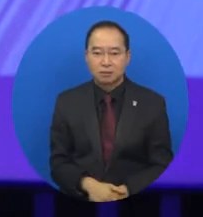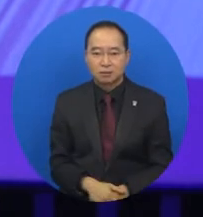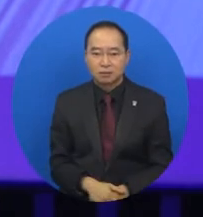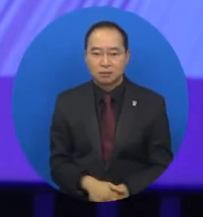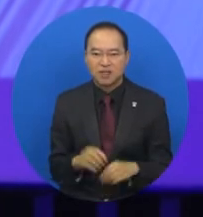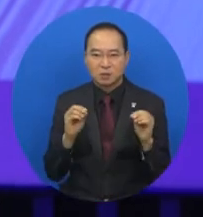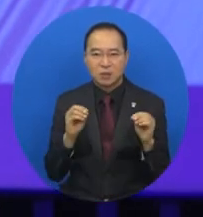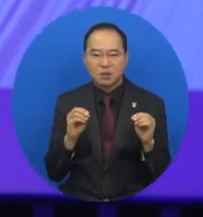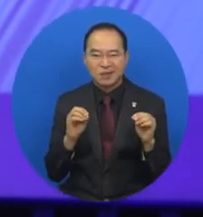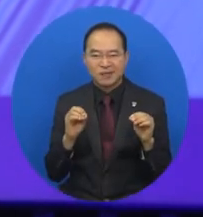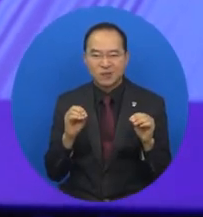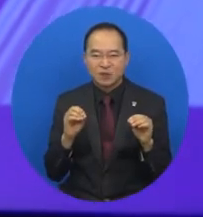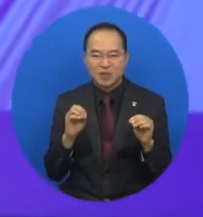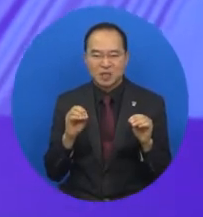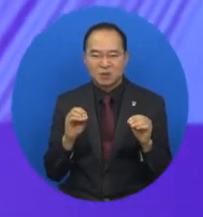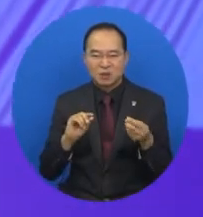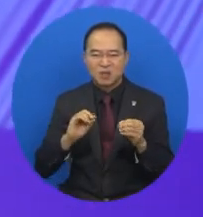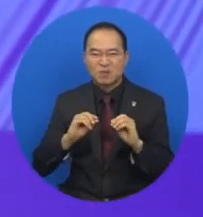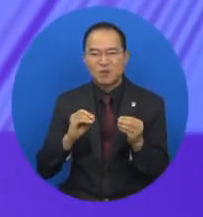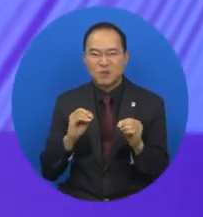인상도 막 이렇게 하면서